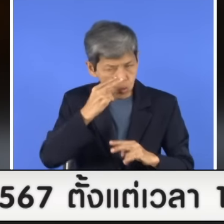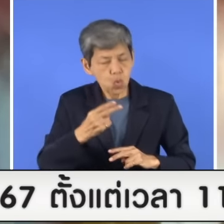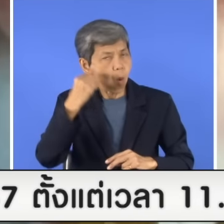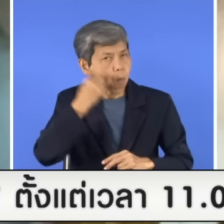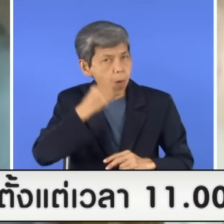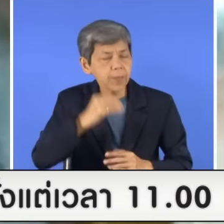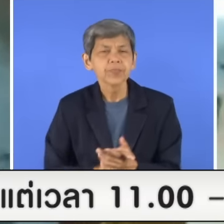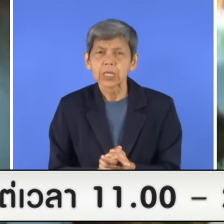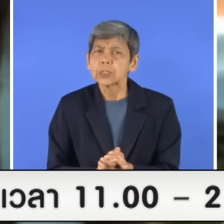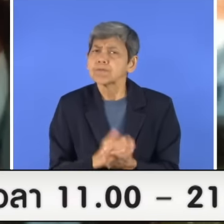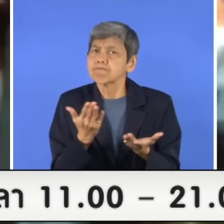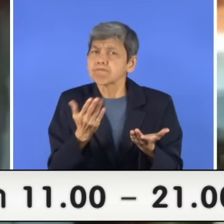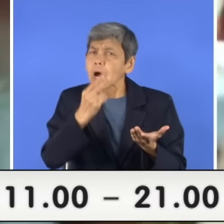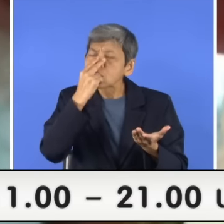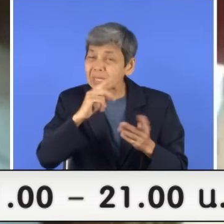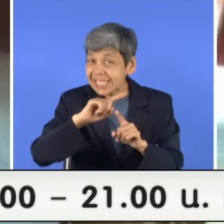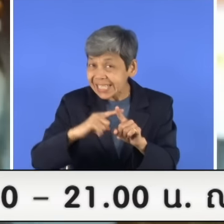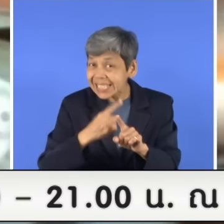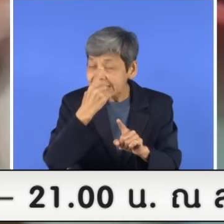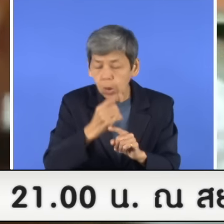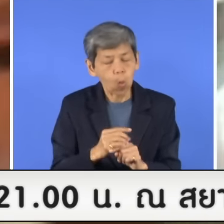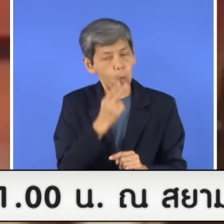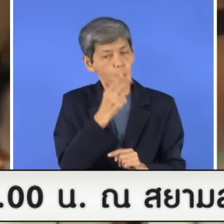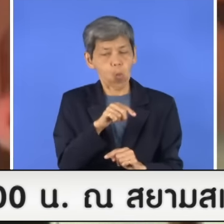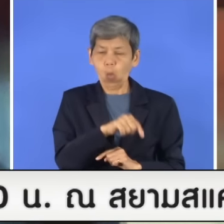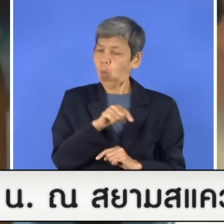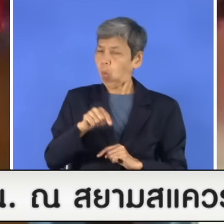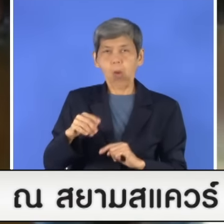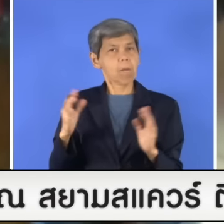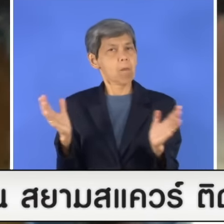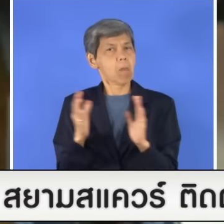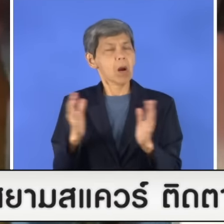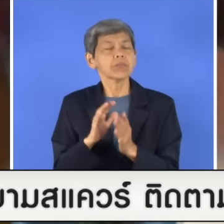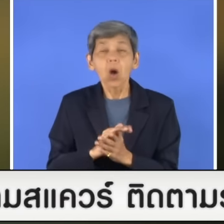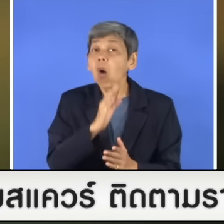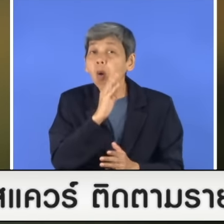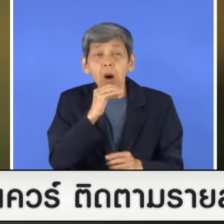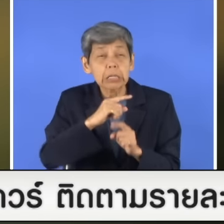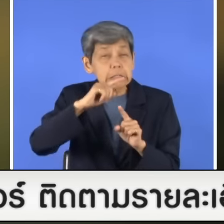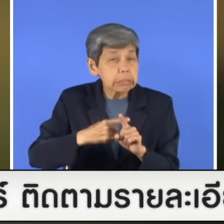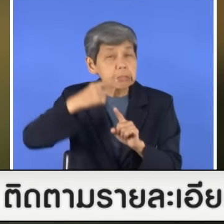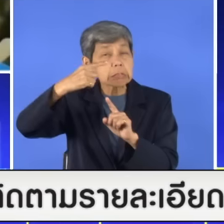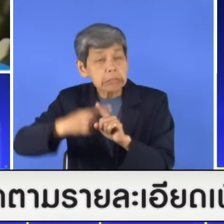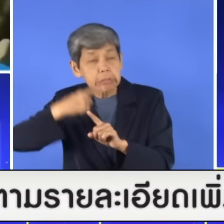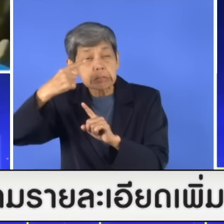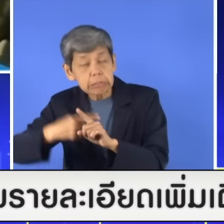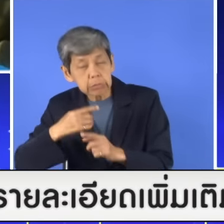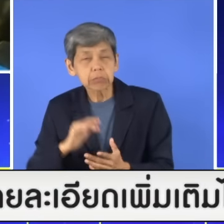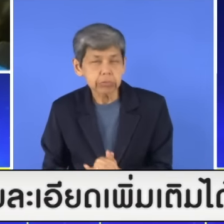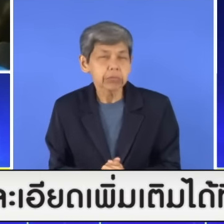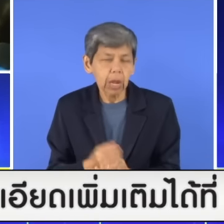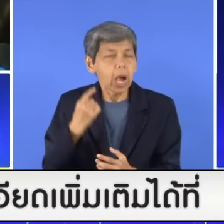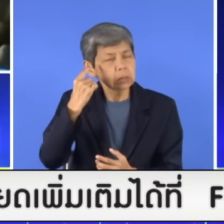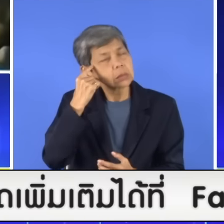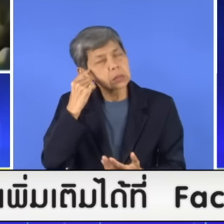นซึ่งก็อ้าวนี่แค่เดือนเดียวนะได้มากขนาดนี้นะครับแต่ว่าถ้าหากว่าทำทุกเดือนเนี่ยนะครับก็คง